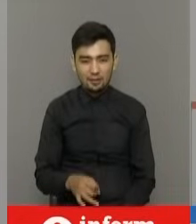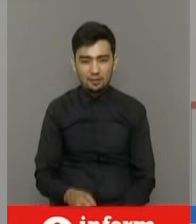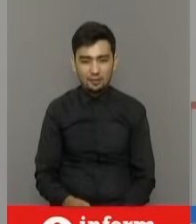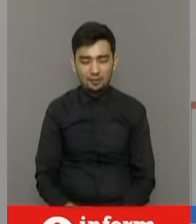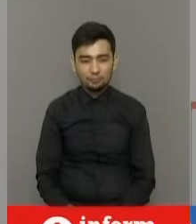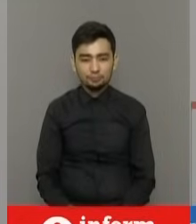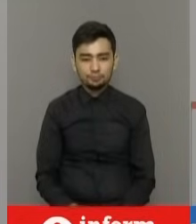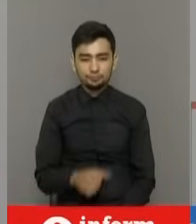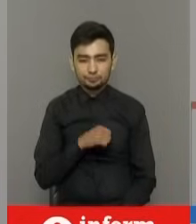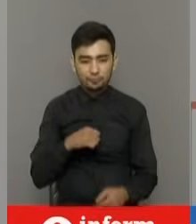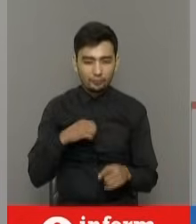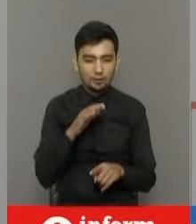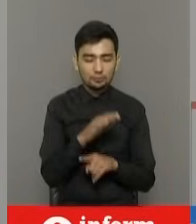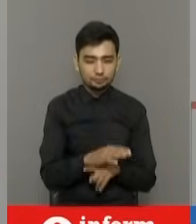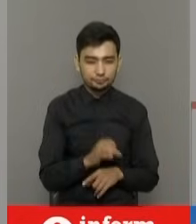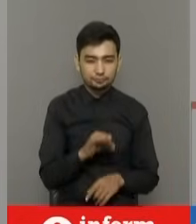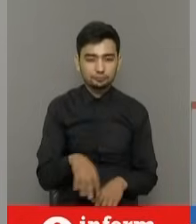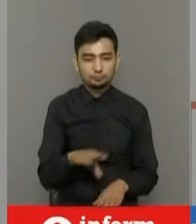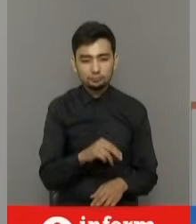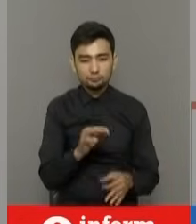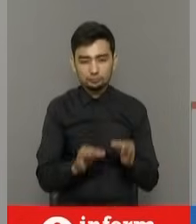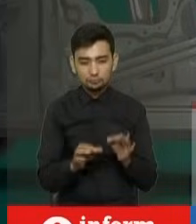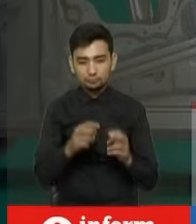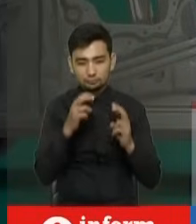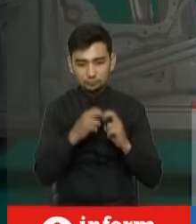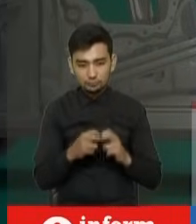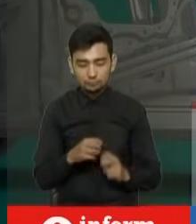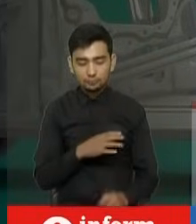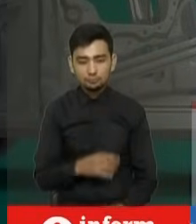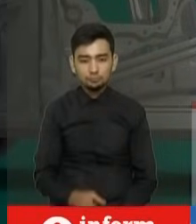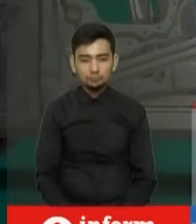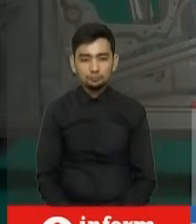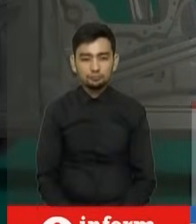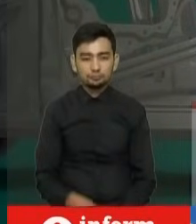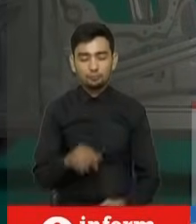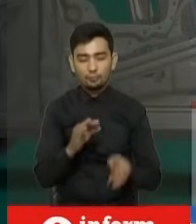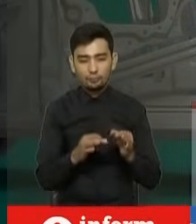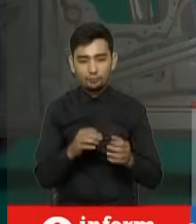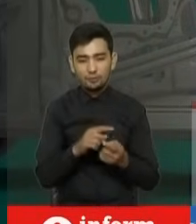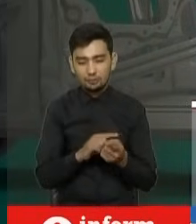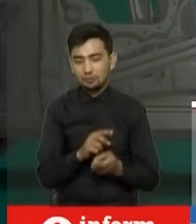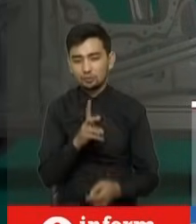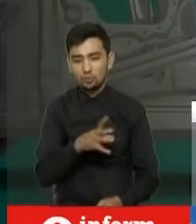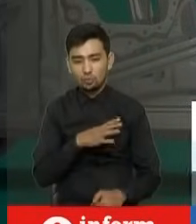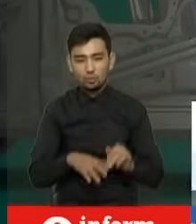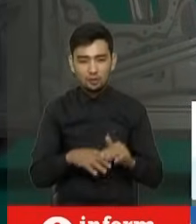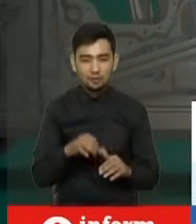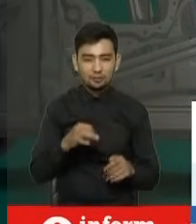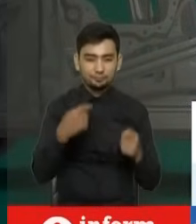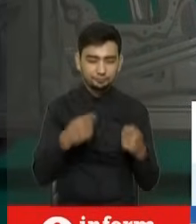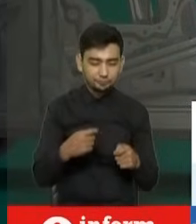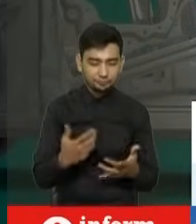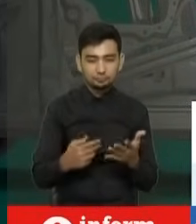сам этот приказ и все эти нормы пересмотрели. Пересмотр норм играет на руку как тем, кто продает авто, так и